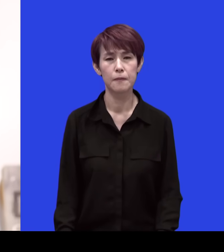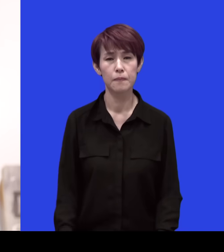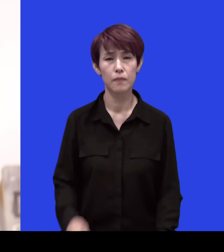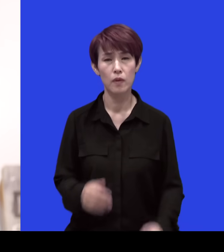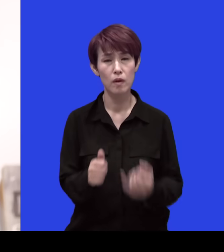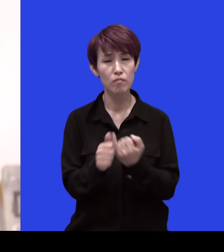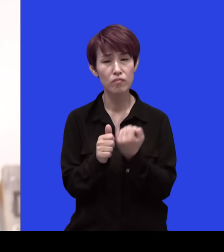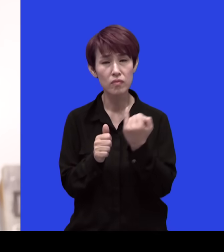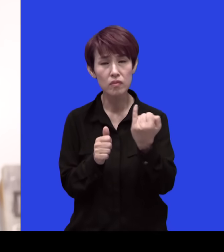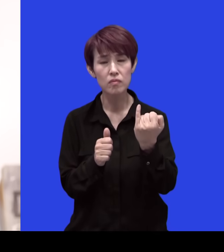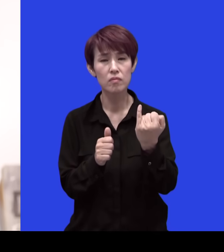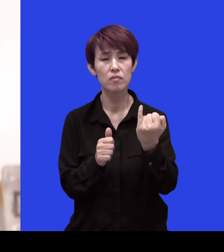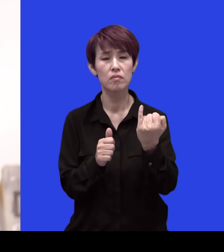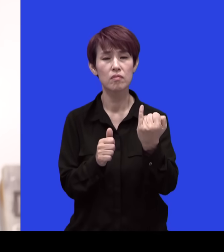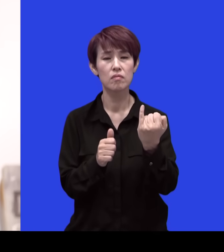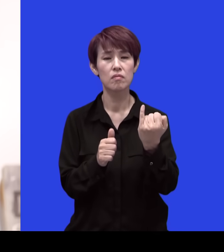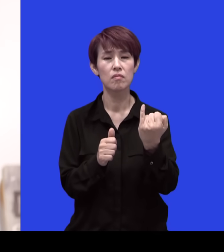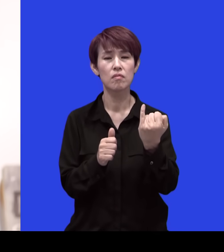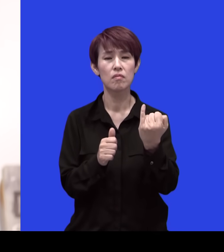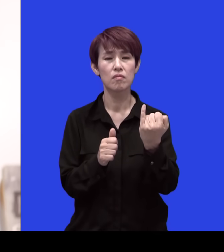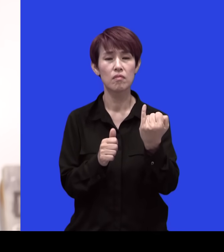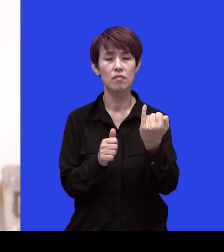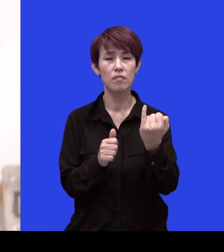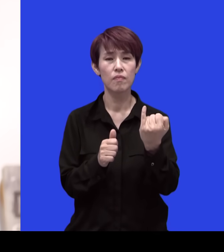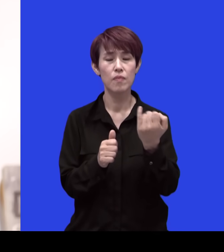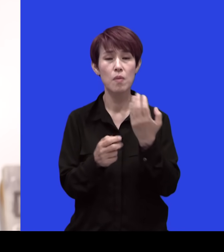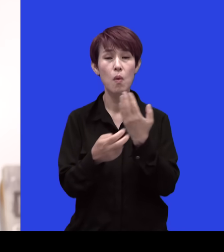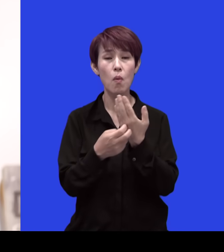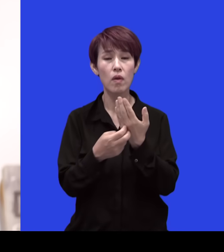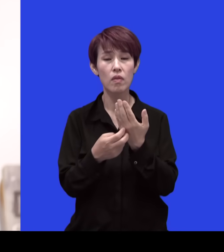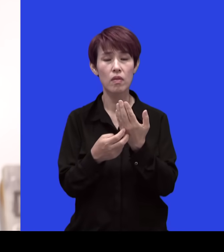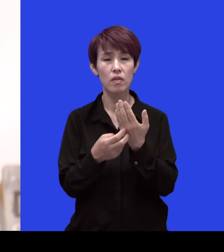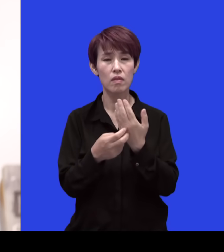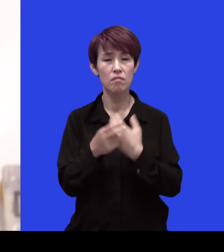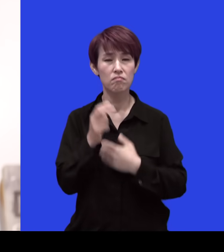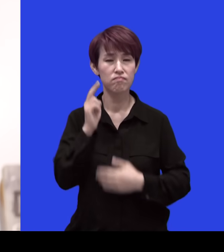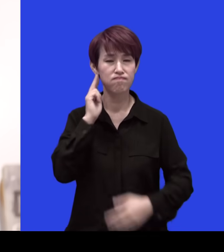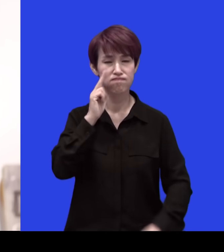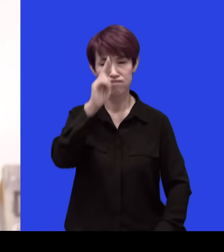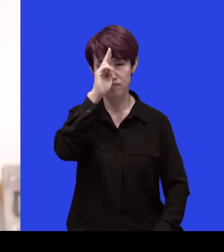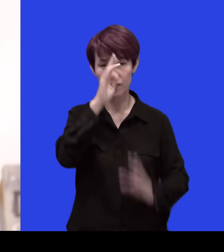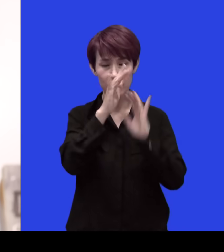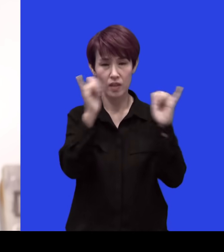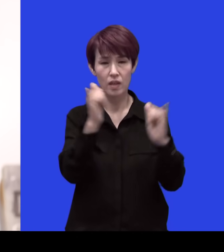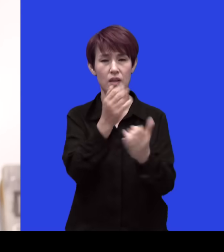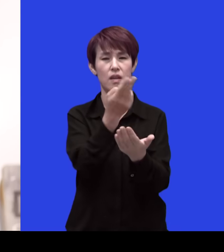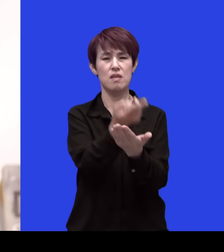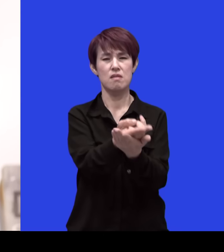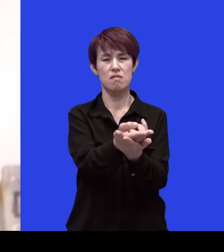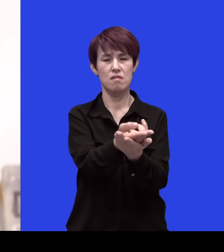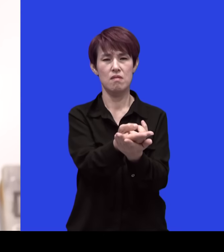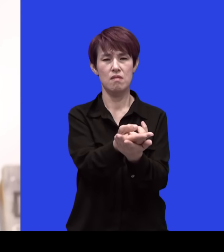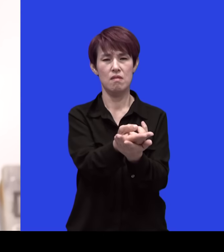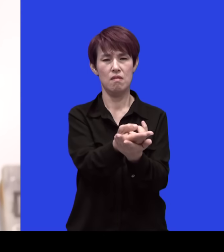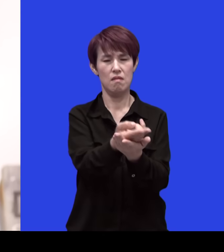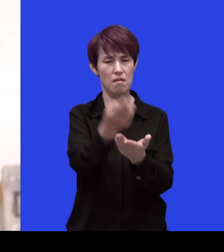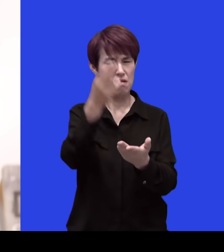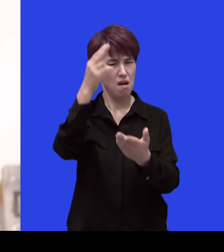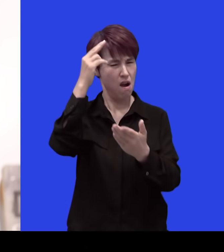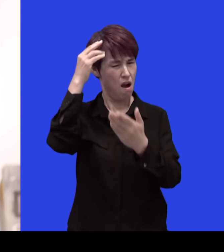우리 와이프는 이제 지금 병 가보니까 중환자실에 있고. 중환자실에 여기를 이만큼